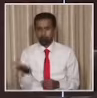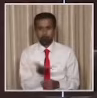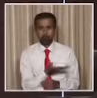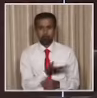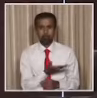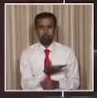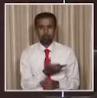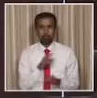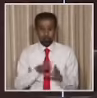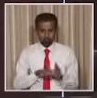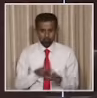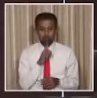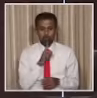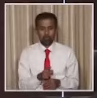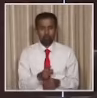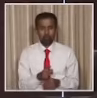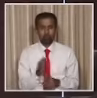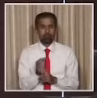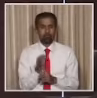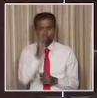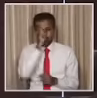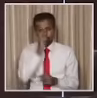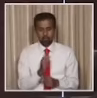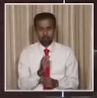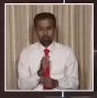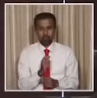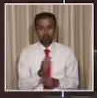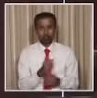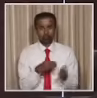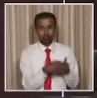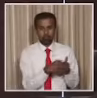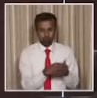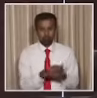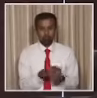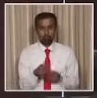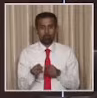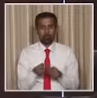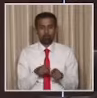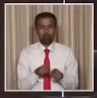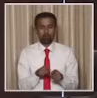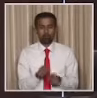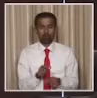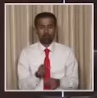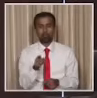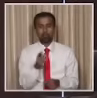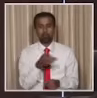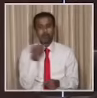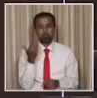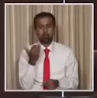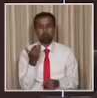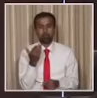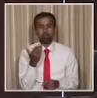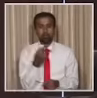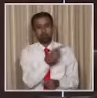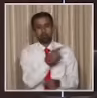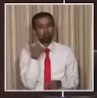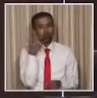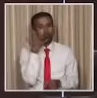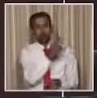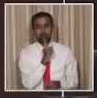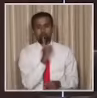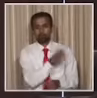පොඩු වලටද මේ කියන්නේ ඔබතුමා ජනාධිපතිවරයාගේ දැන් ගැලුම් කාර්යය විදිහට පැනී හිටිනවා ඔබතුමාට ඇයි බැරි එතුමාට කතා කරලා